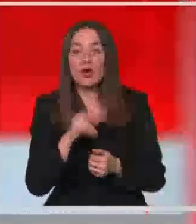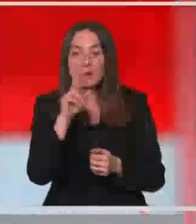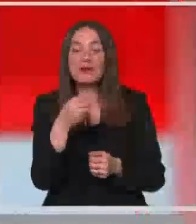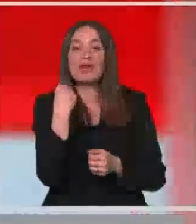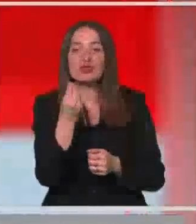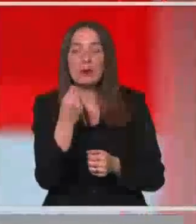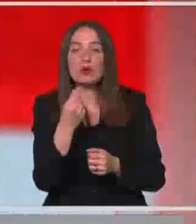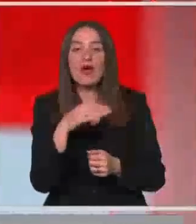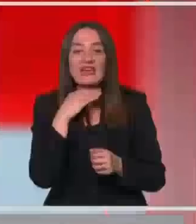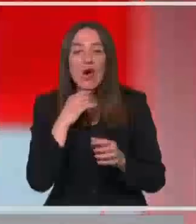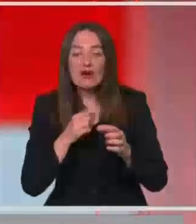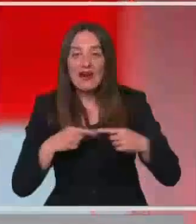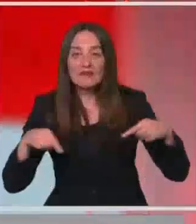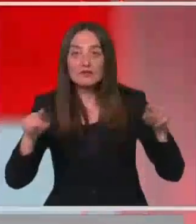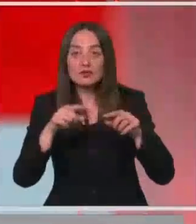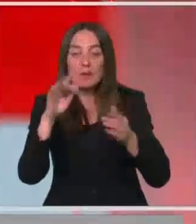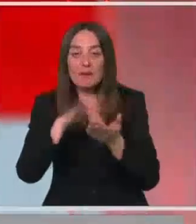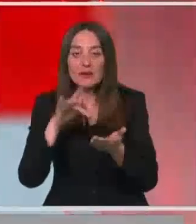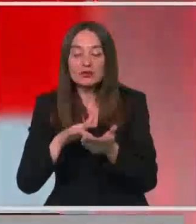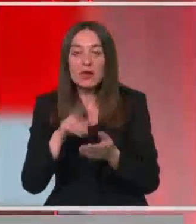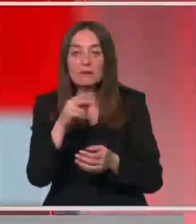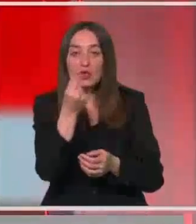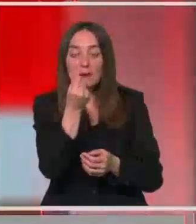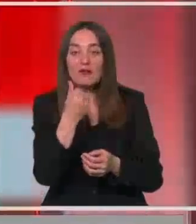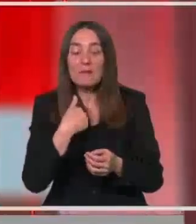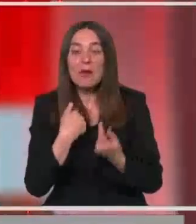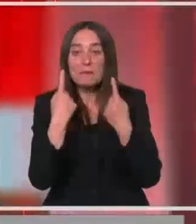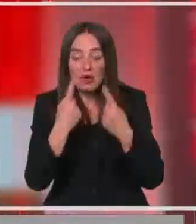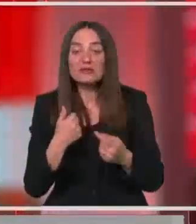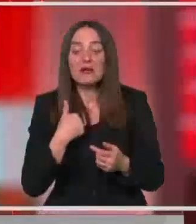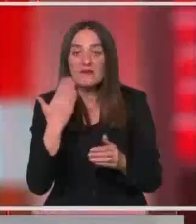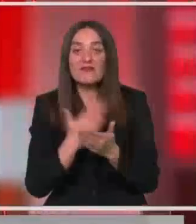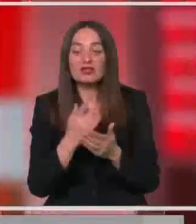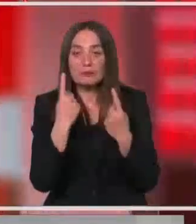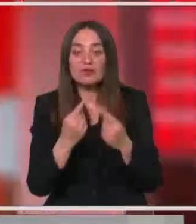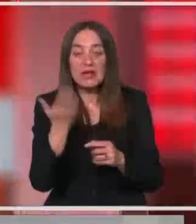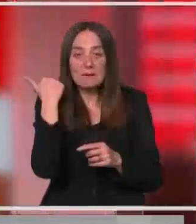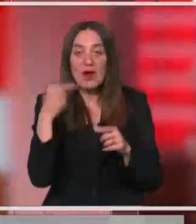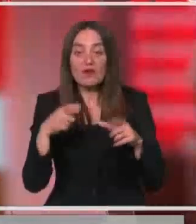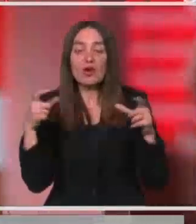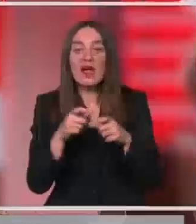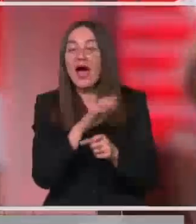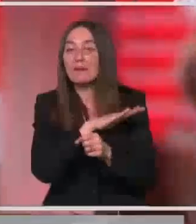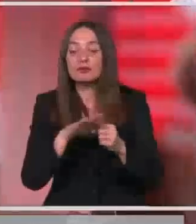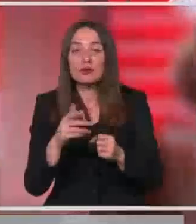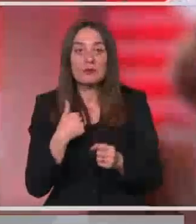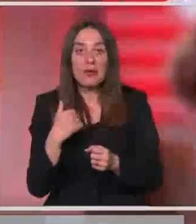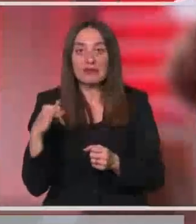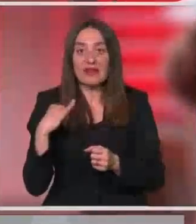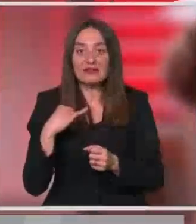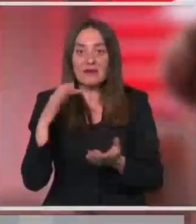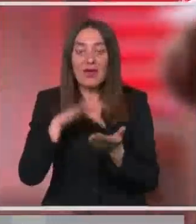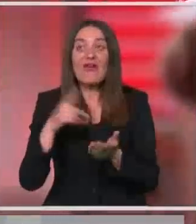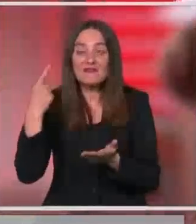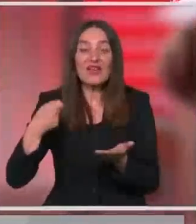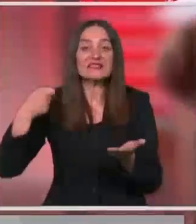dobru geografsku poziciju, imate dobre financije, pa mi postajemo, ono smo već postali pre samo ove krize, apsolutno atraktivna destinacija da